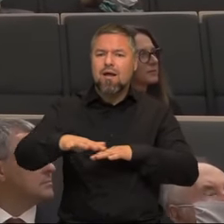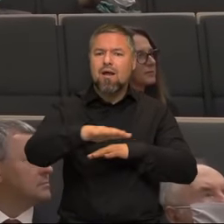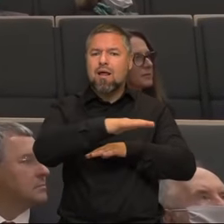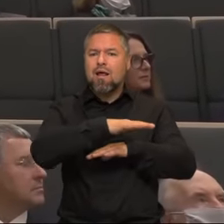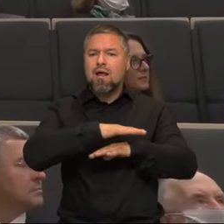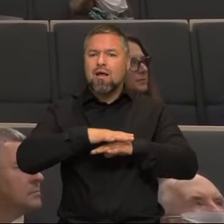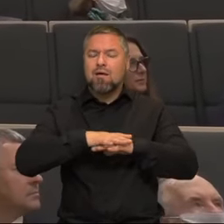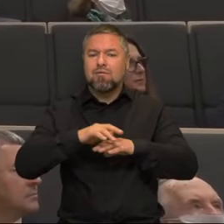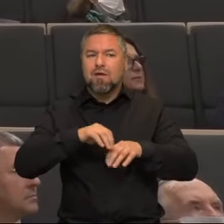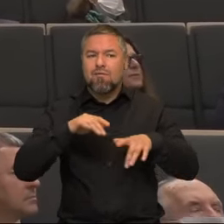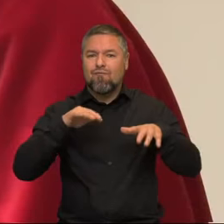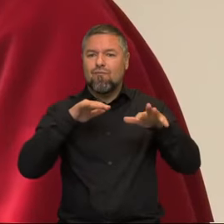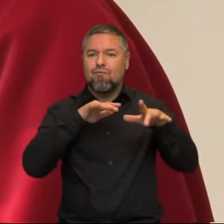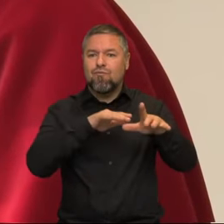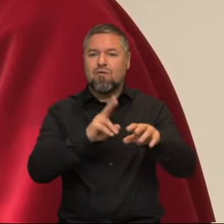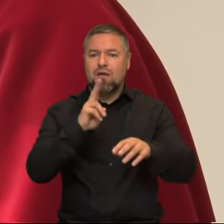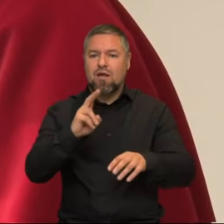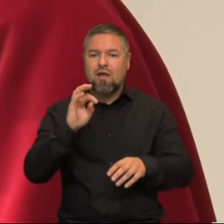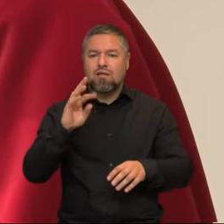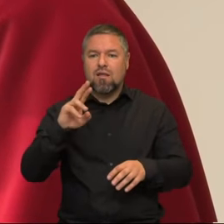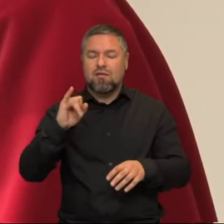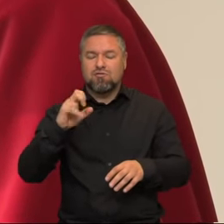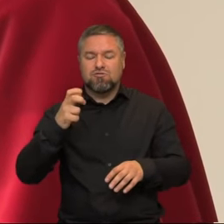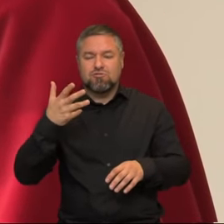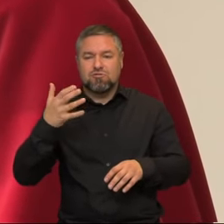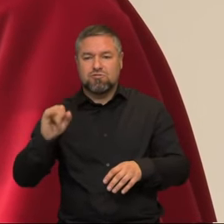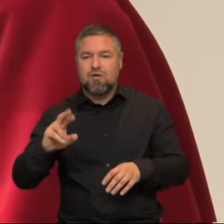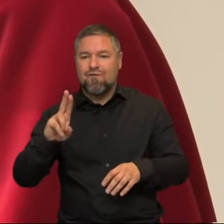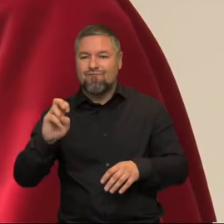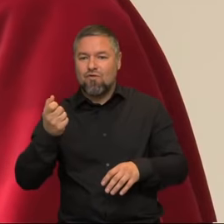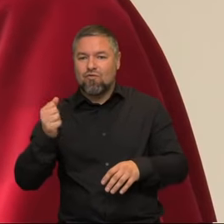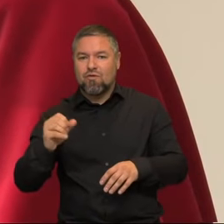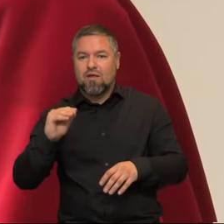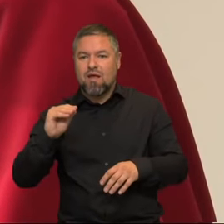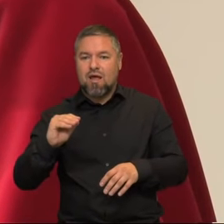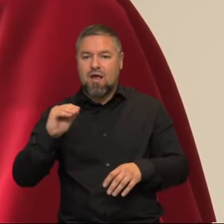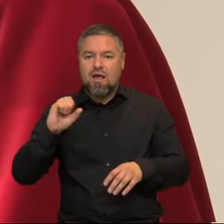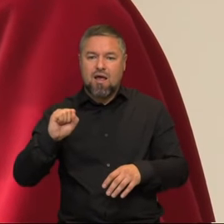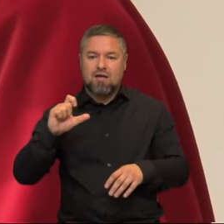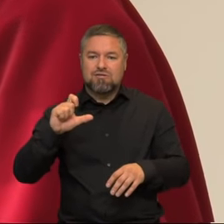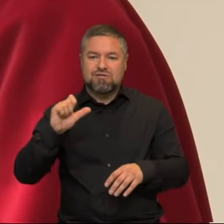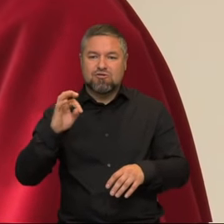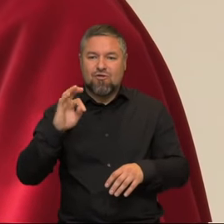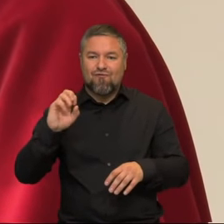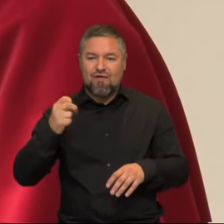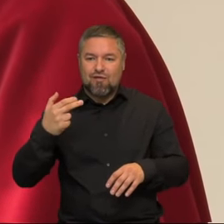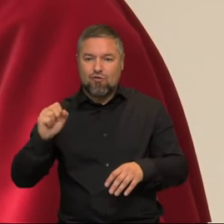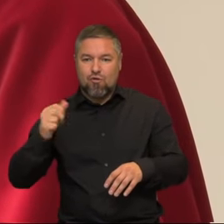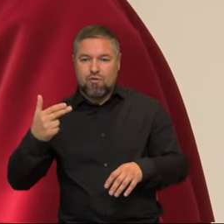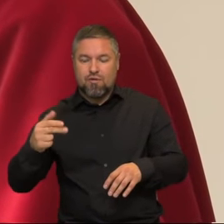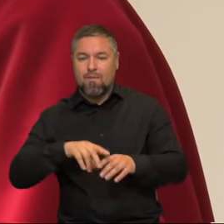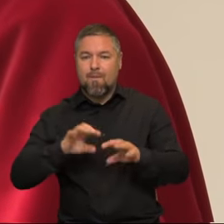elektrycznego na reakcję katalitycznego uwodornienia acetofenonu.